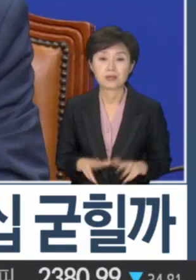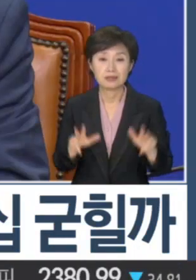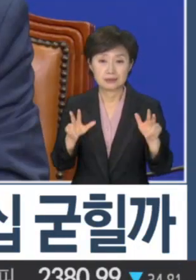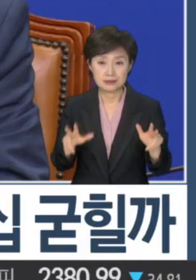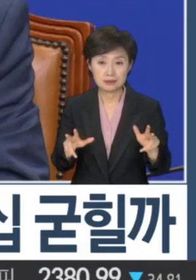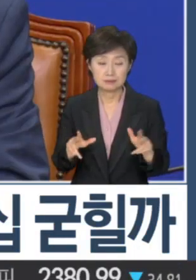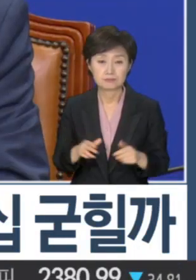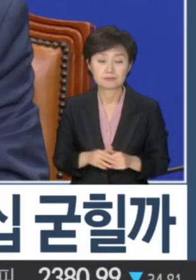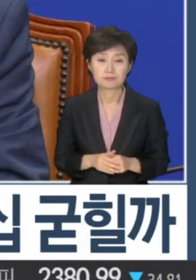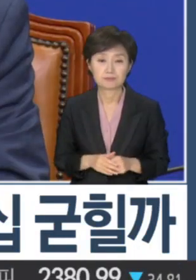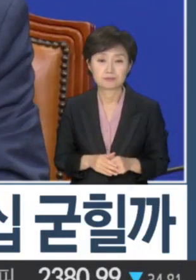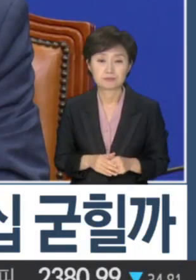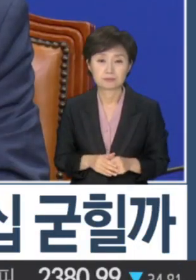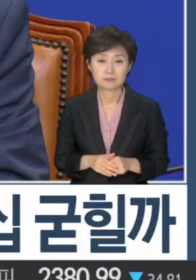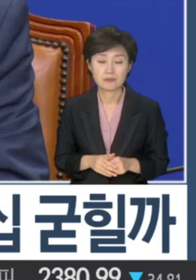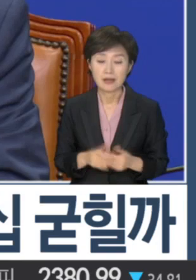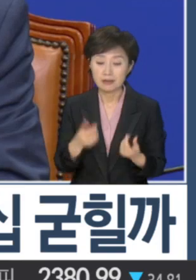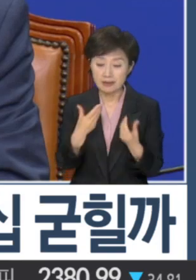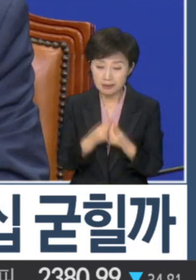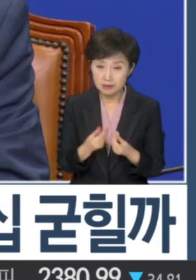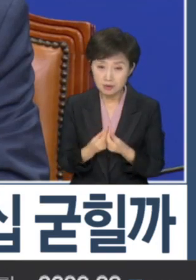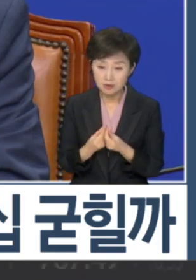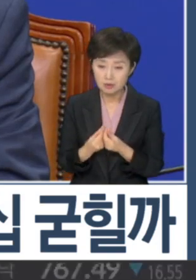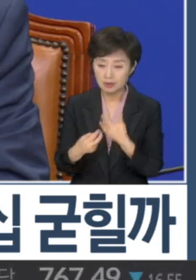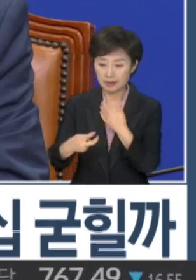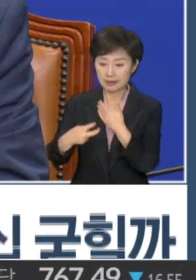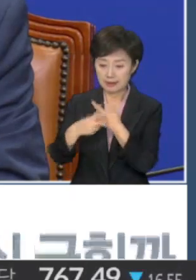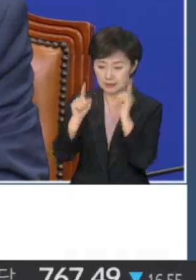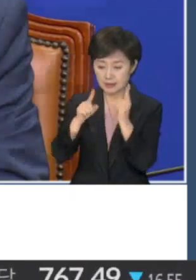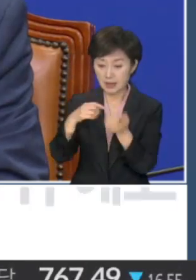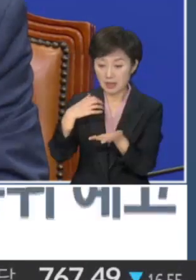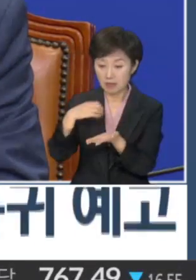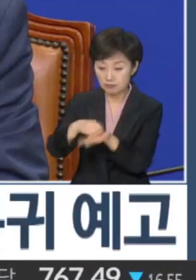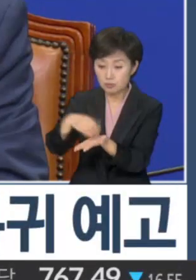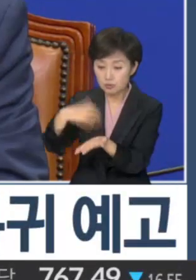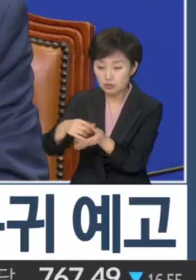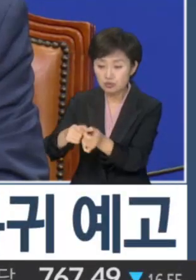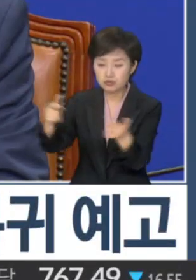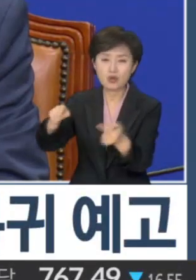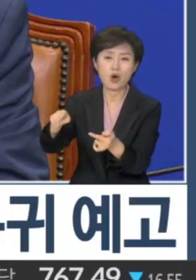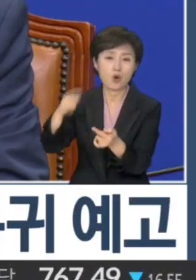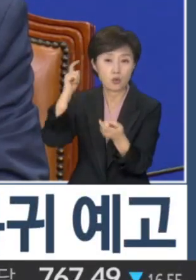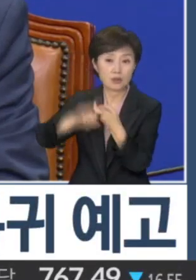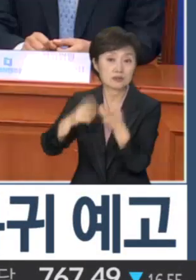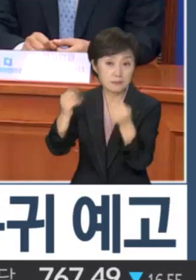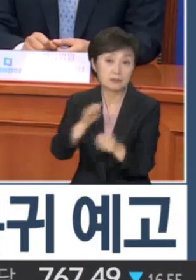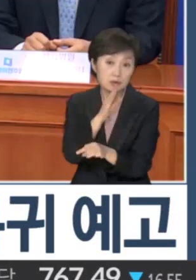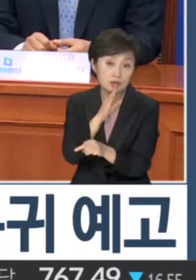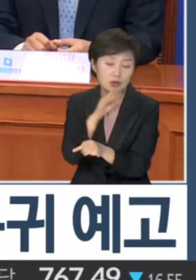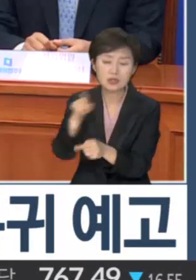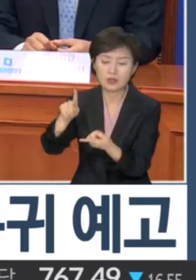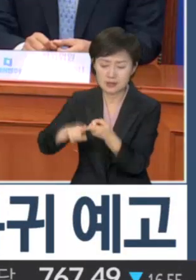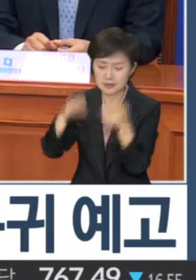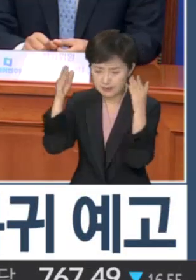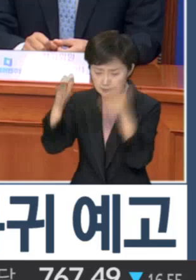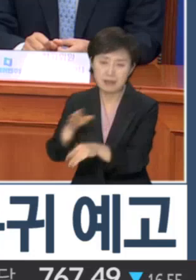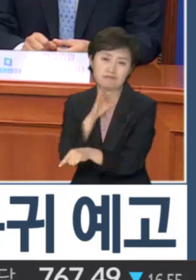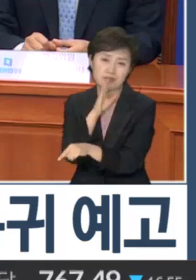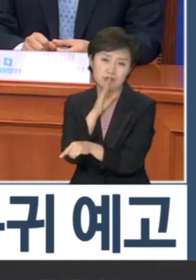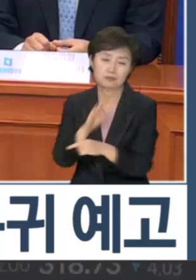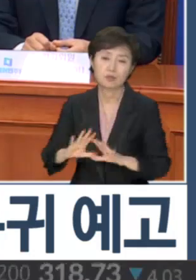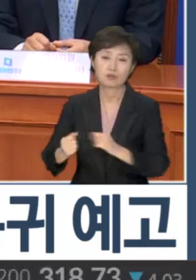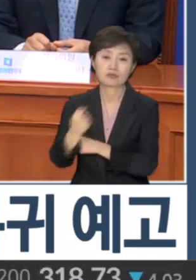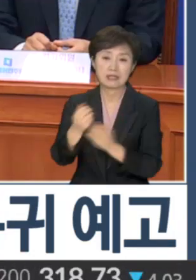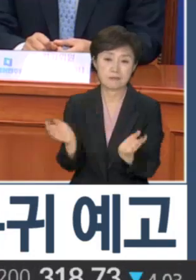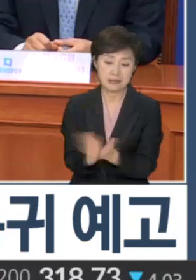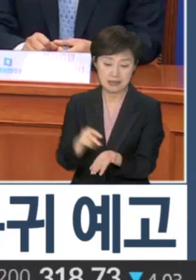현재 뉴스를 뜨겁게 달구고 있는 의대 정원 확대 같은 뉴스도 마찬가지지만요. 그럼 거기에 대한 개별적인 강론들은 또 국민의힘의